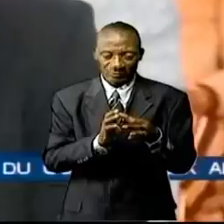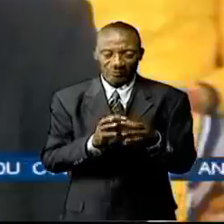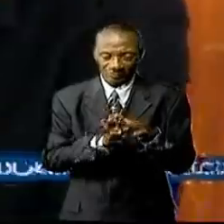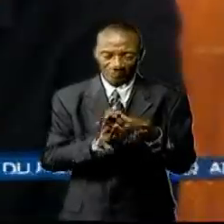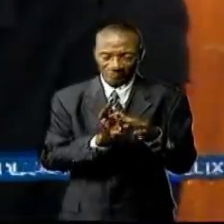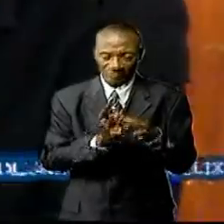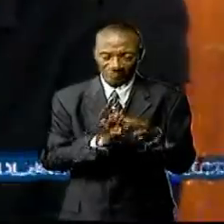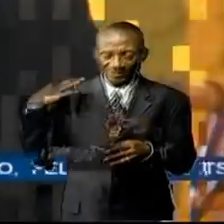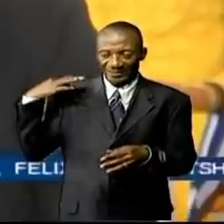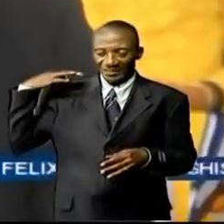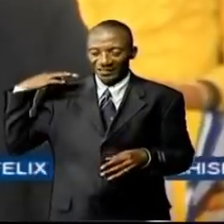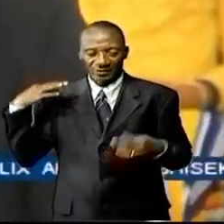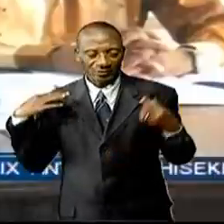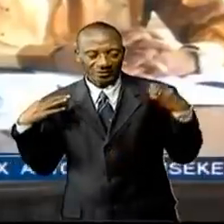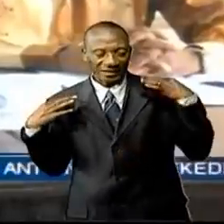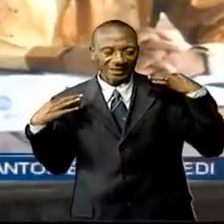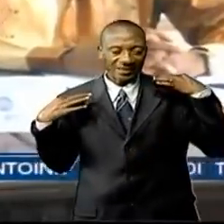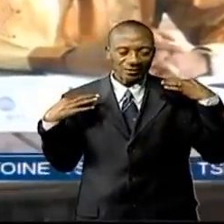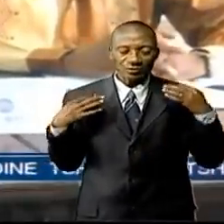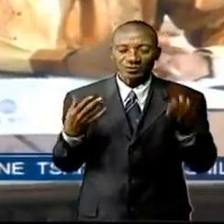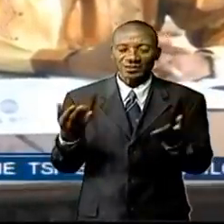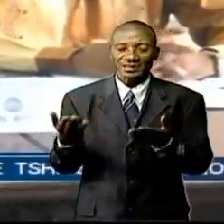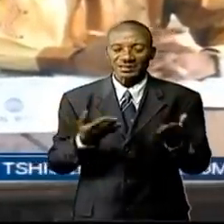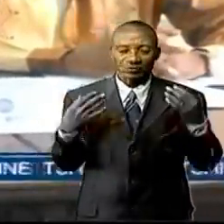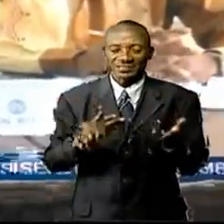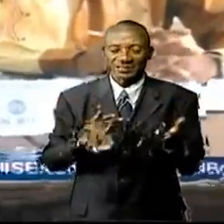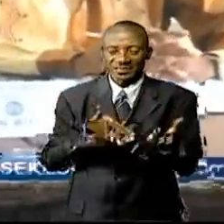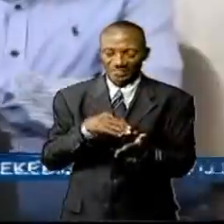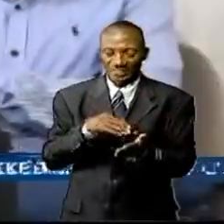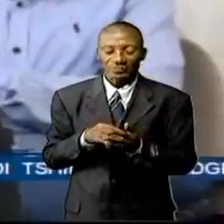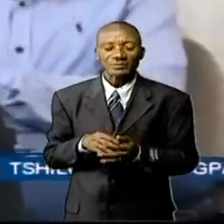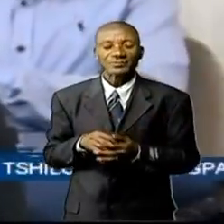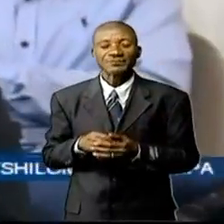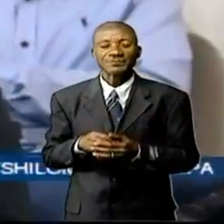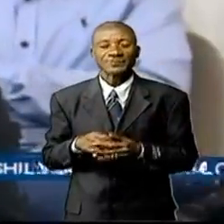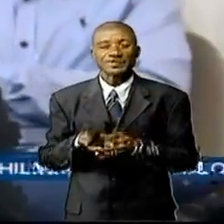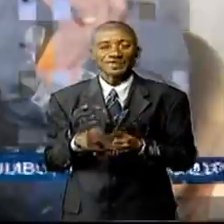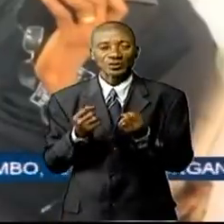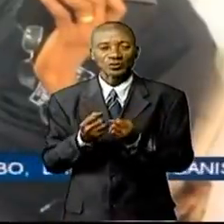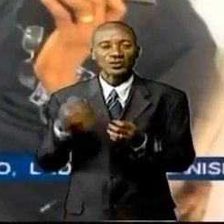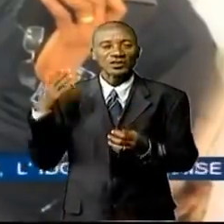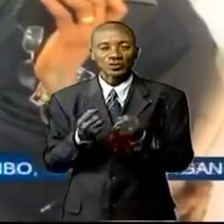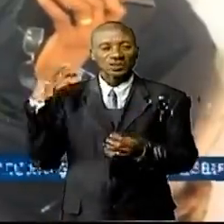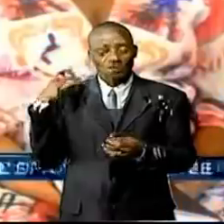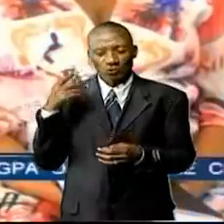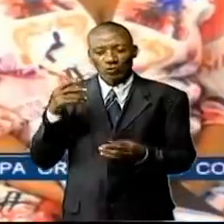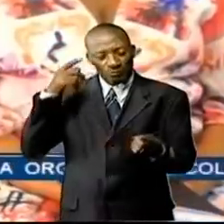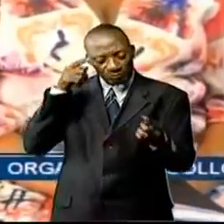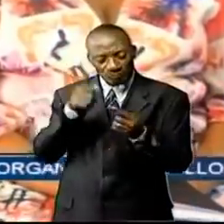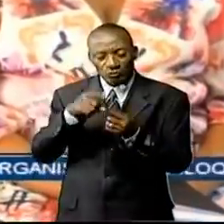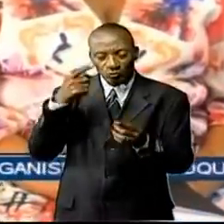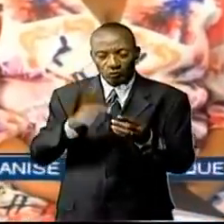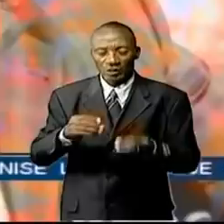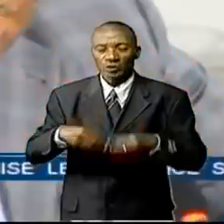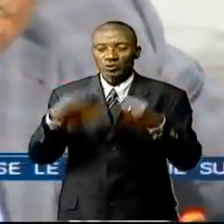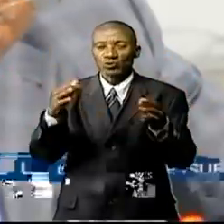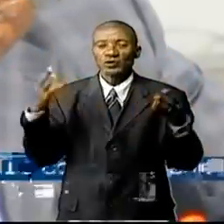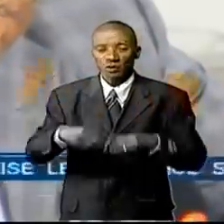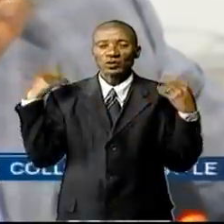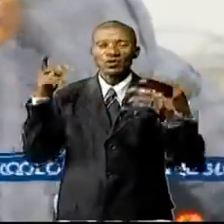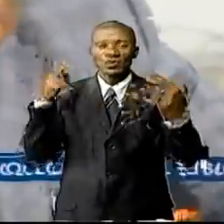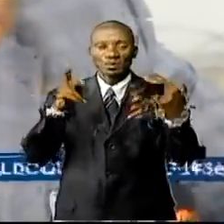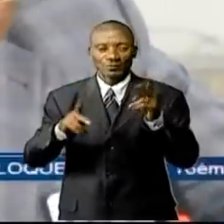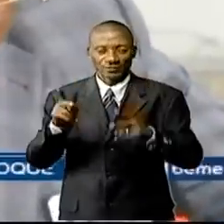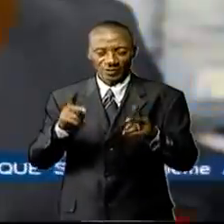délégations de leurs services centraux concernés la Régie des Eaux SA, avec sa mission de donner de l'eau à la population congolaise, a